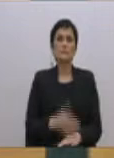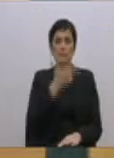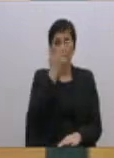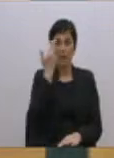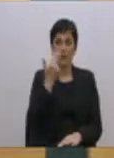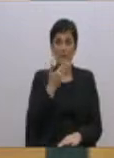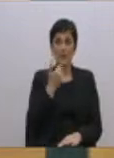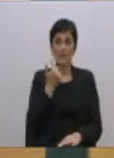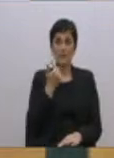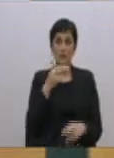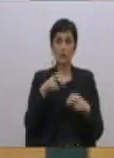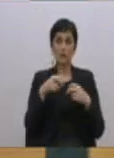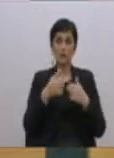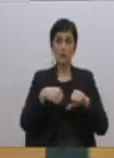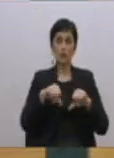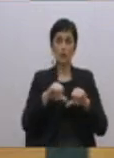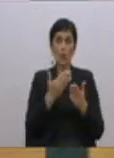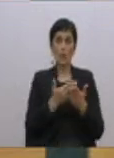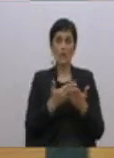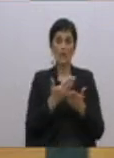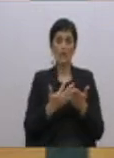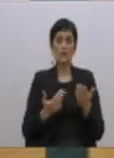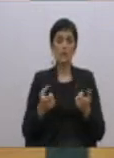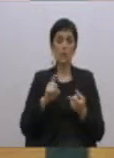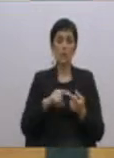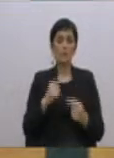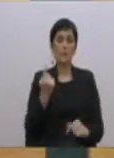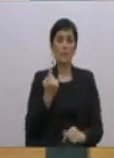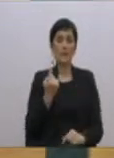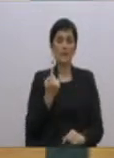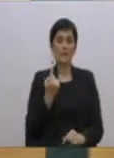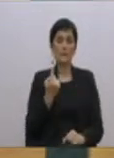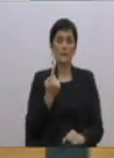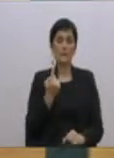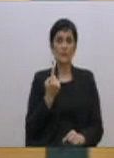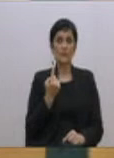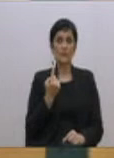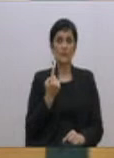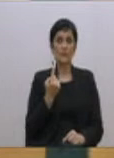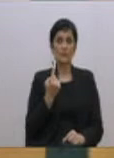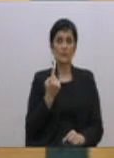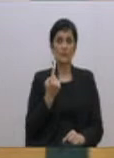Veneții comisiei recomandării ca și de Irueli.